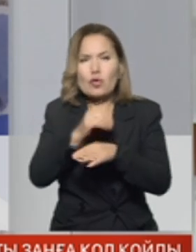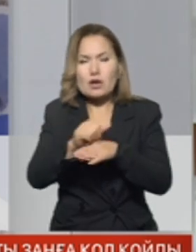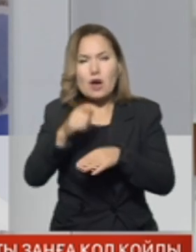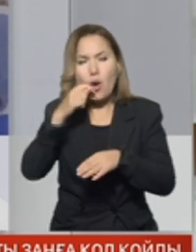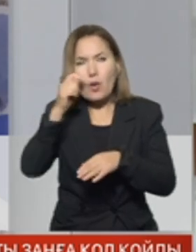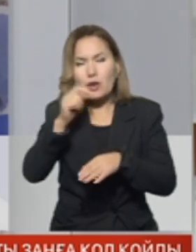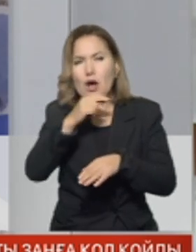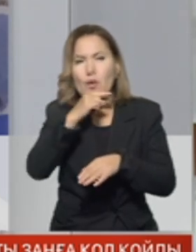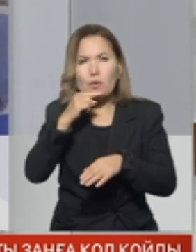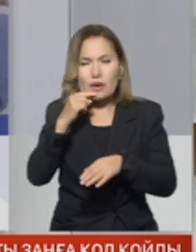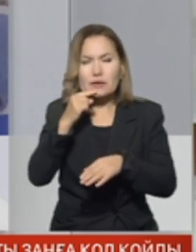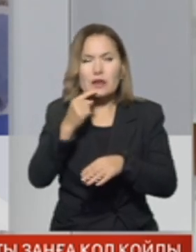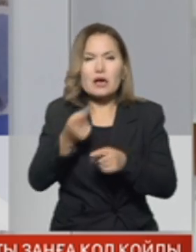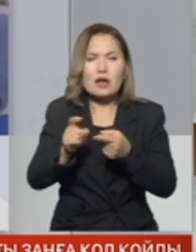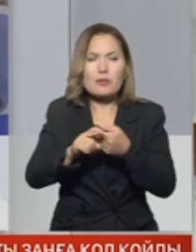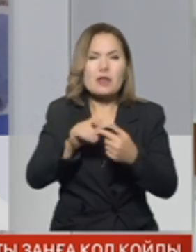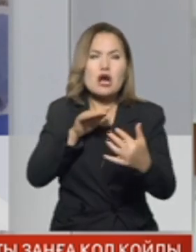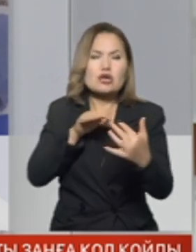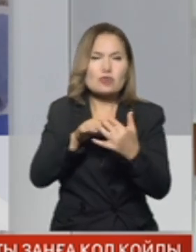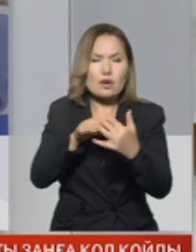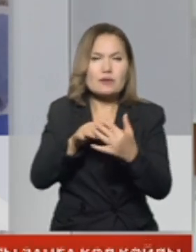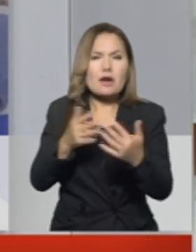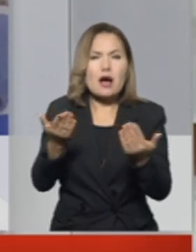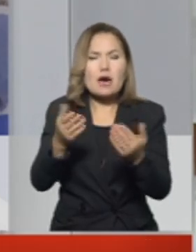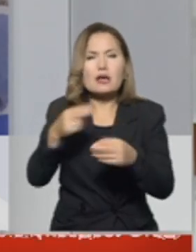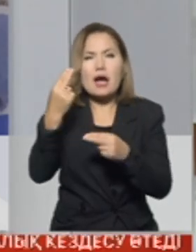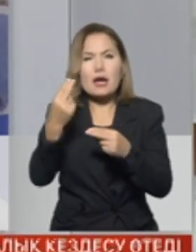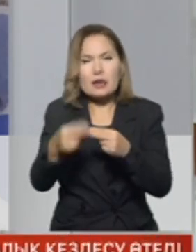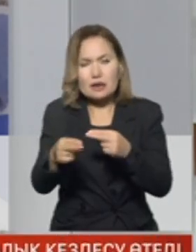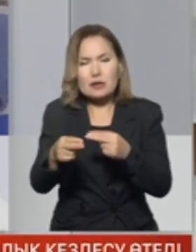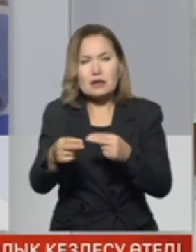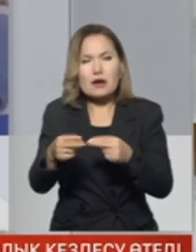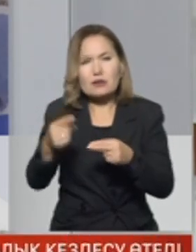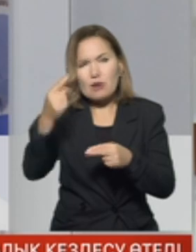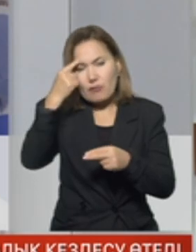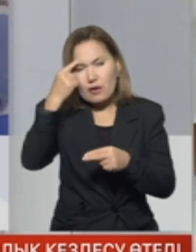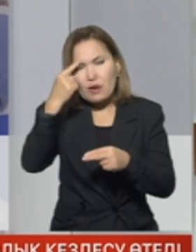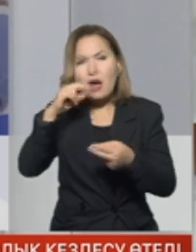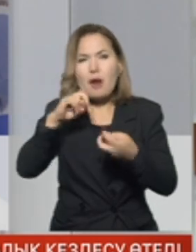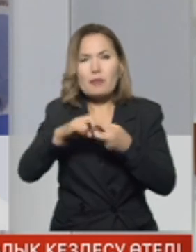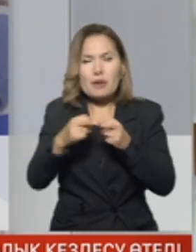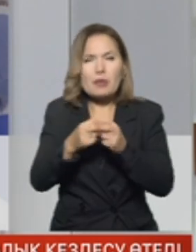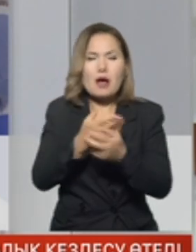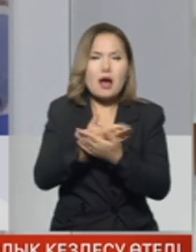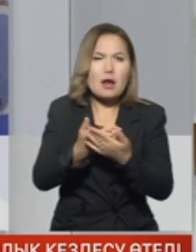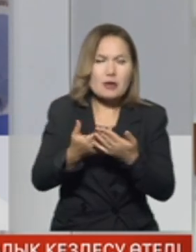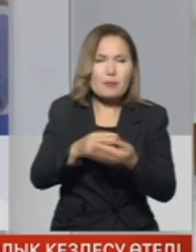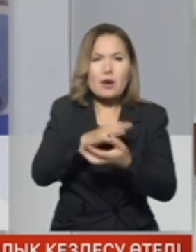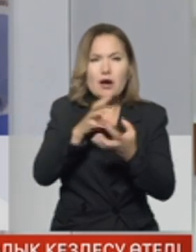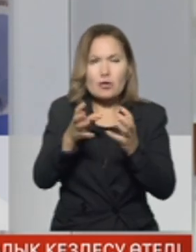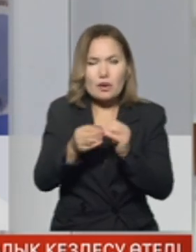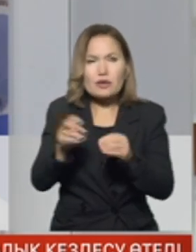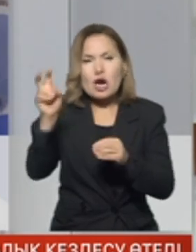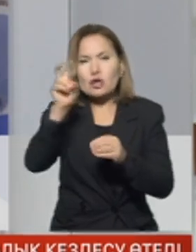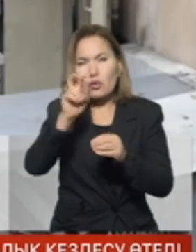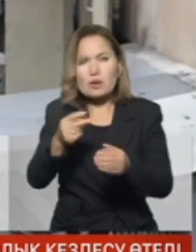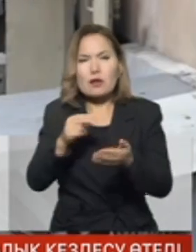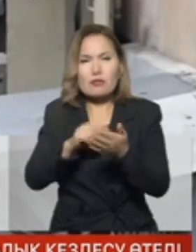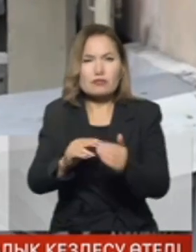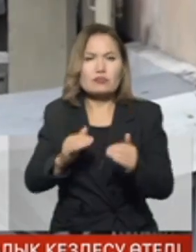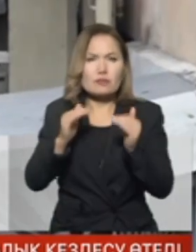мен Россияның арасындағы соғыстың қалай аяқталатындығы, жалғасатындығы, тағы да басқа, оның барлығы долларға әсерін